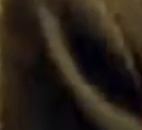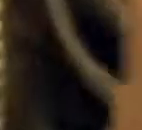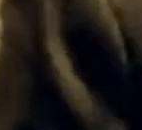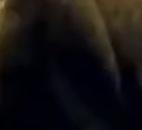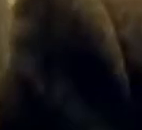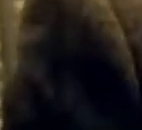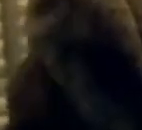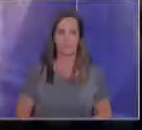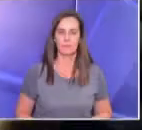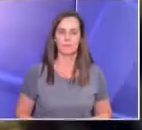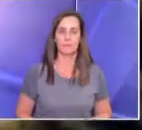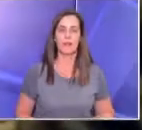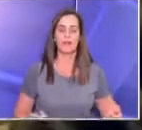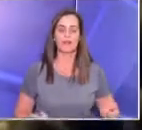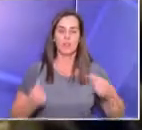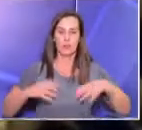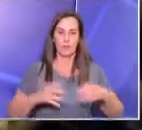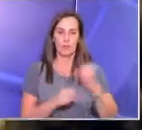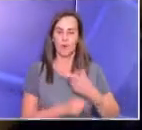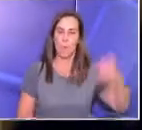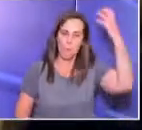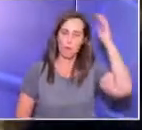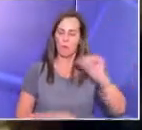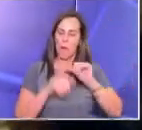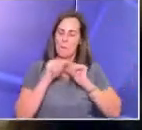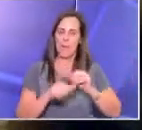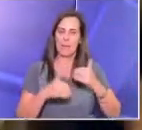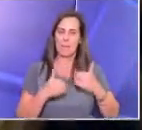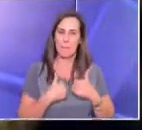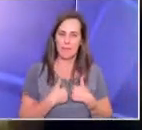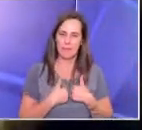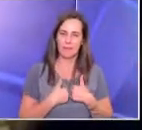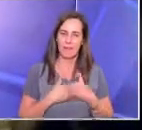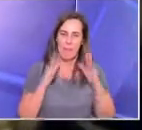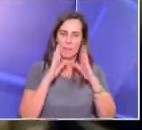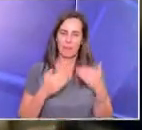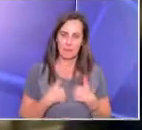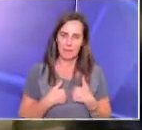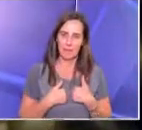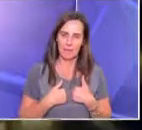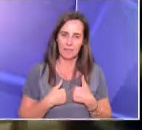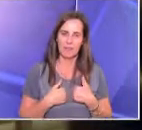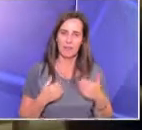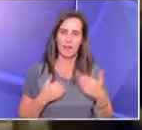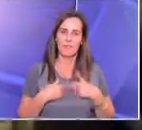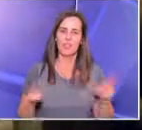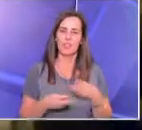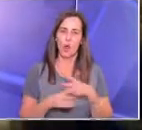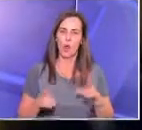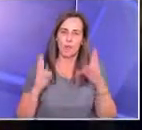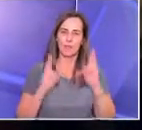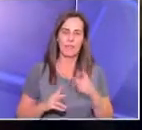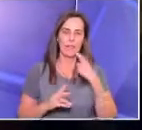גבאי, מלך. אבי גבאי נתן את האמון המלא שלו בי. ואני לא יכולה